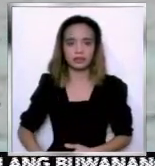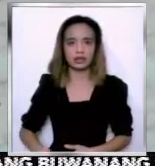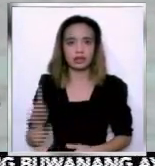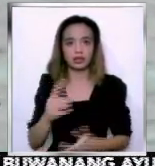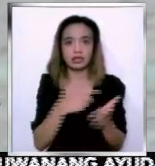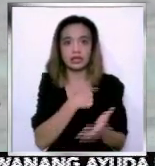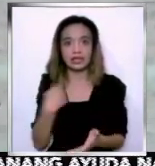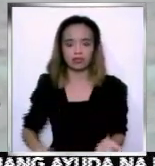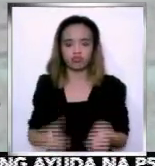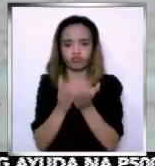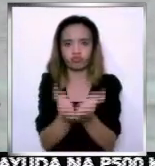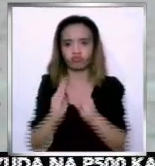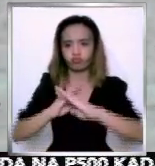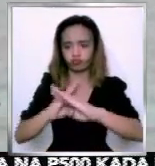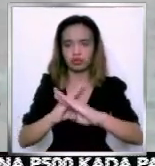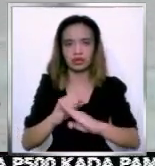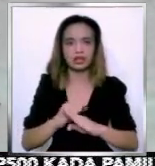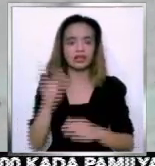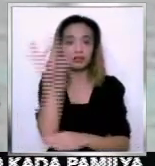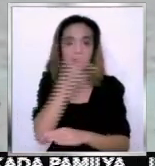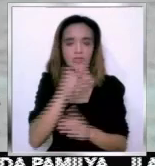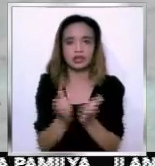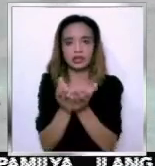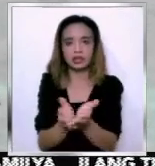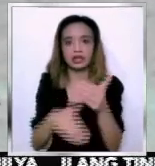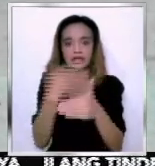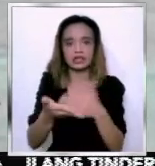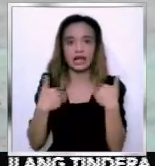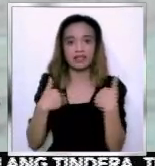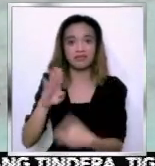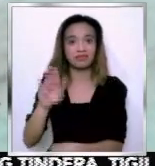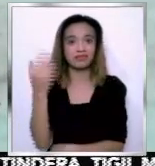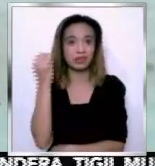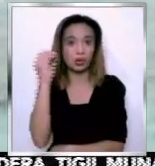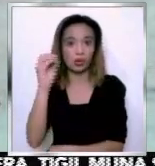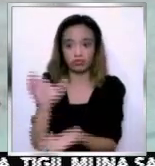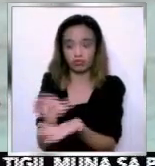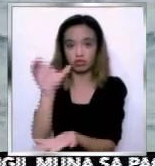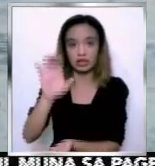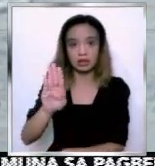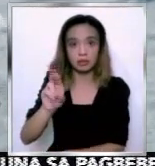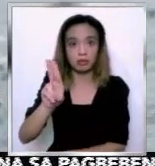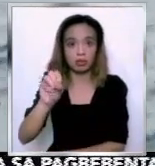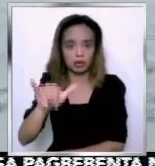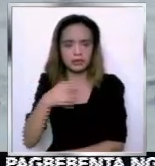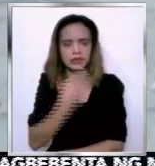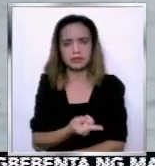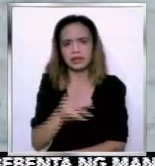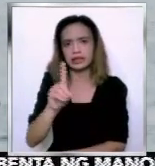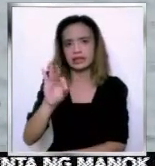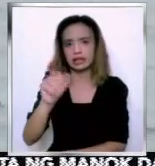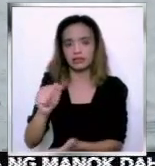mga bangkang Pilipino at paglalagay ng mga boya at lambat sa dagat. Yet ng DFA, nakasaad sa 2016